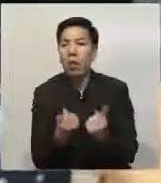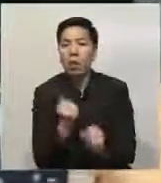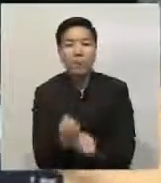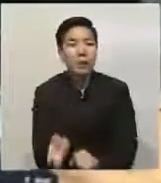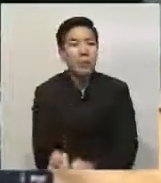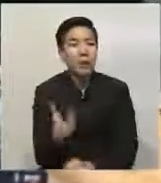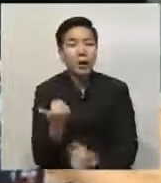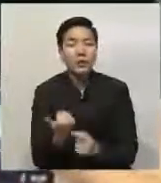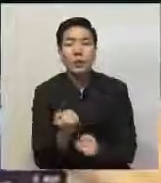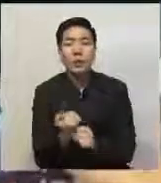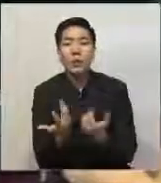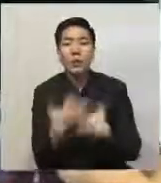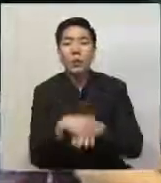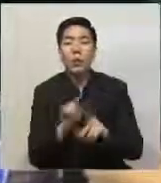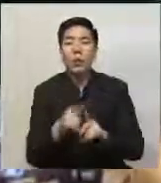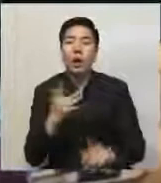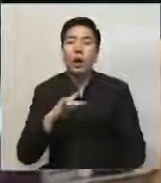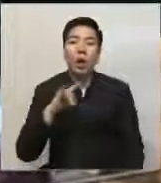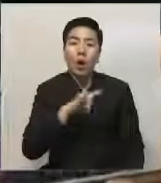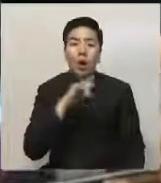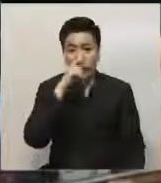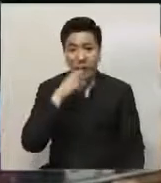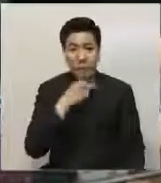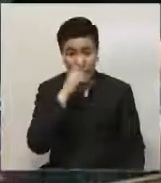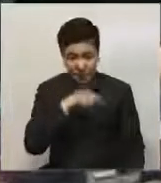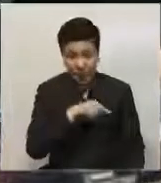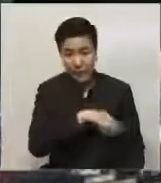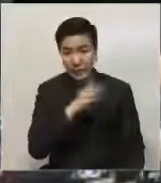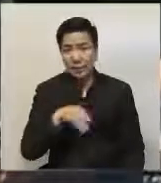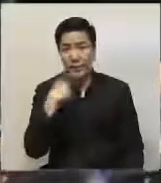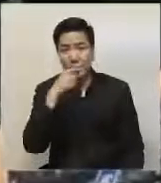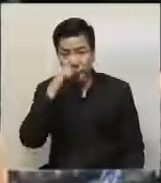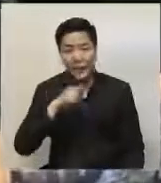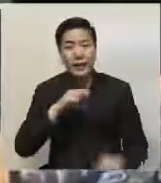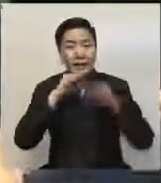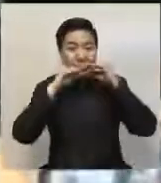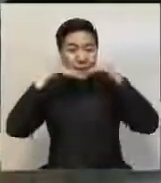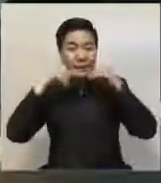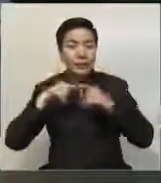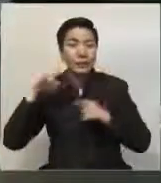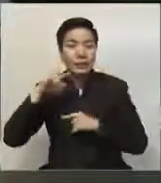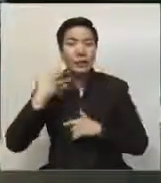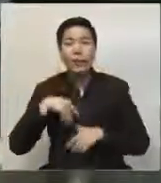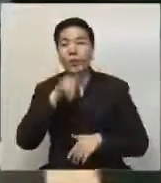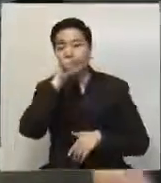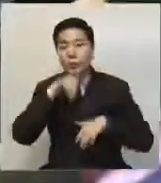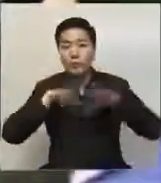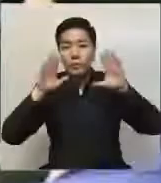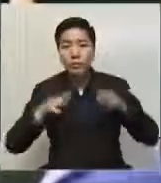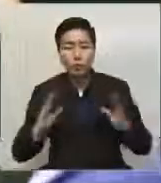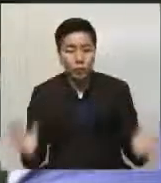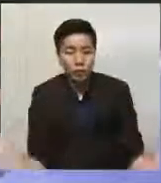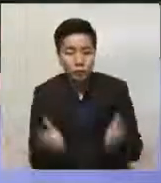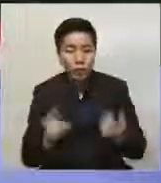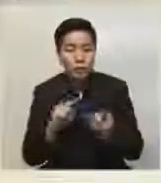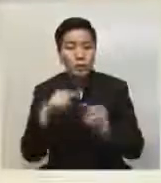นะคะโครงการนี้เนี่ยเป็นการทำงานร่วมกันของการบินไทยกับการท่องเที่ยวแห่งประเทศไทยไทยสมายแอร์เวย์และธนาคารกรุงไทยค่ะเป็นการกระ